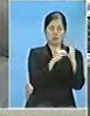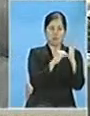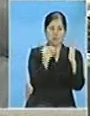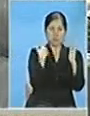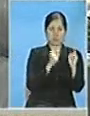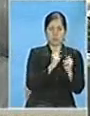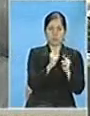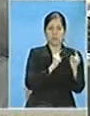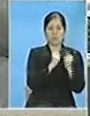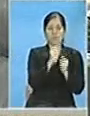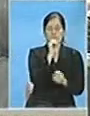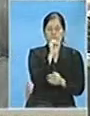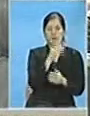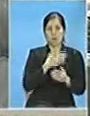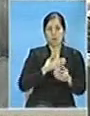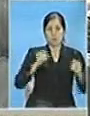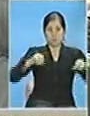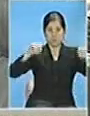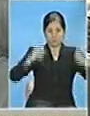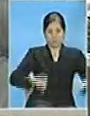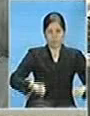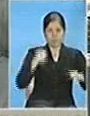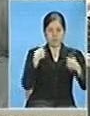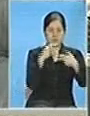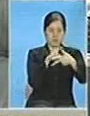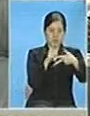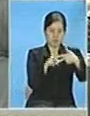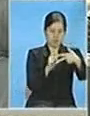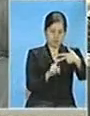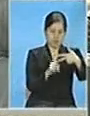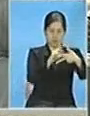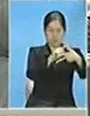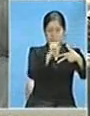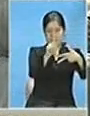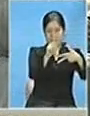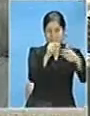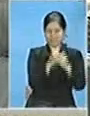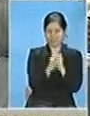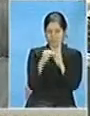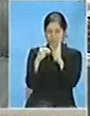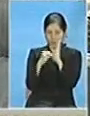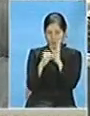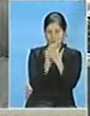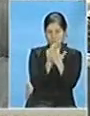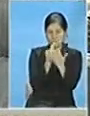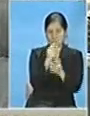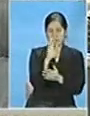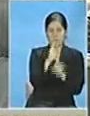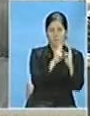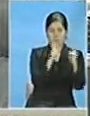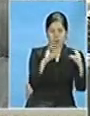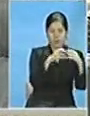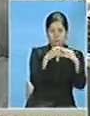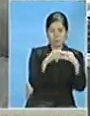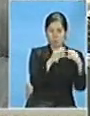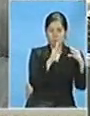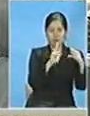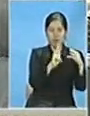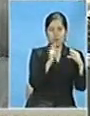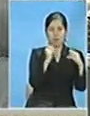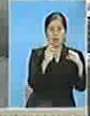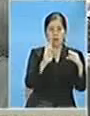ทม.เรามาตกลงกัน3ข้อนะข้อแรกท่านเป็นกรรมการในกบอ.ด้วยนะครับก็ประชุมกันมาทุกครั้งก็ด้วยดีนะ